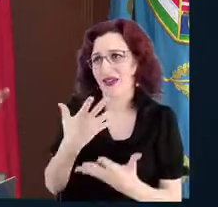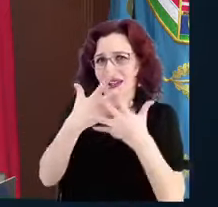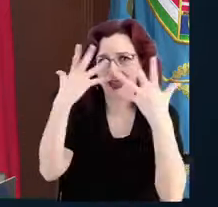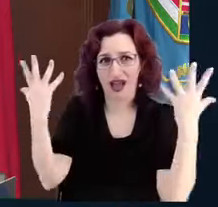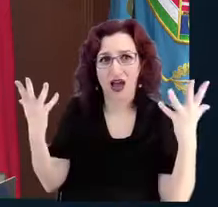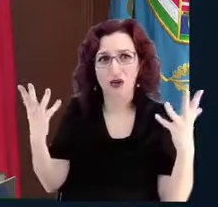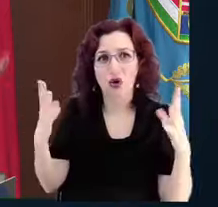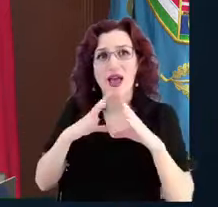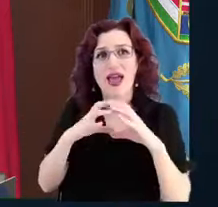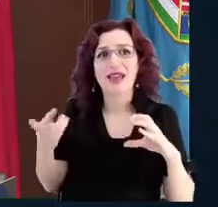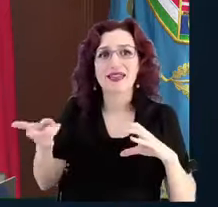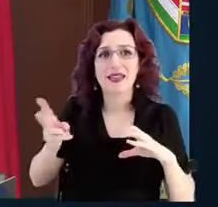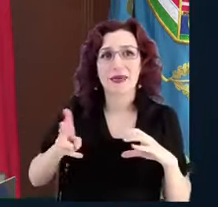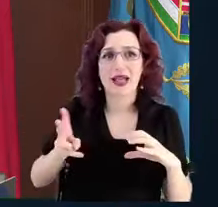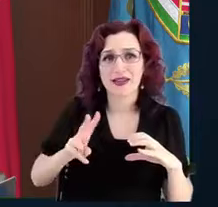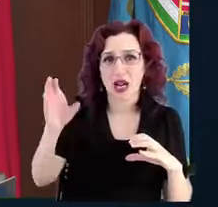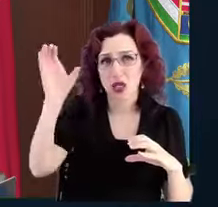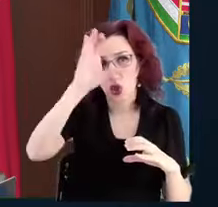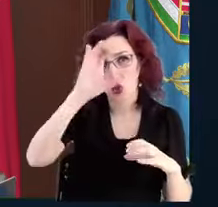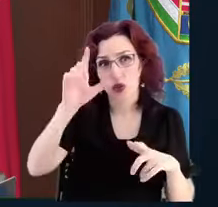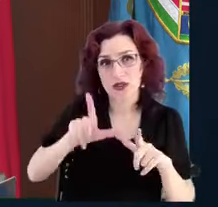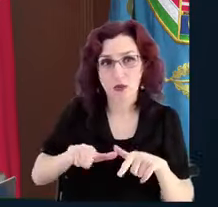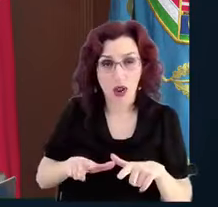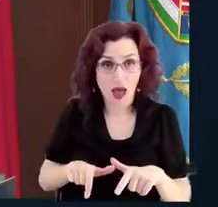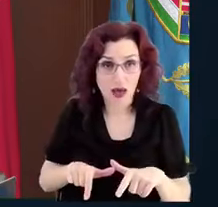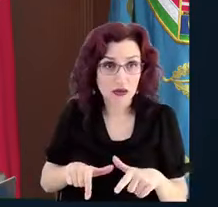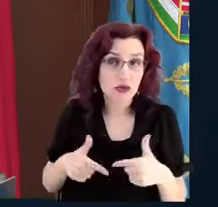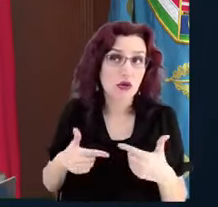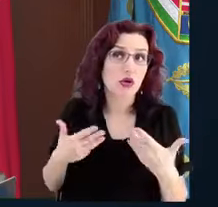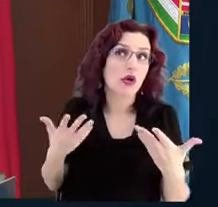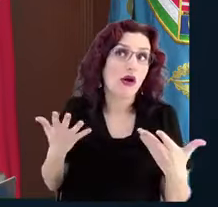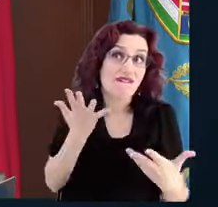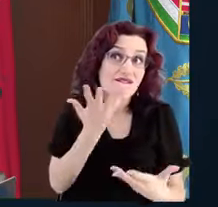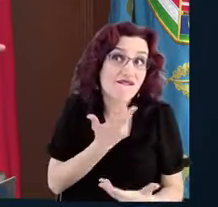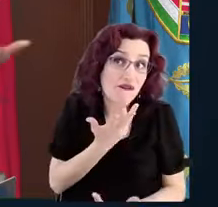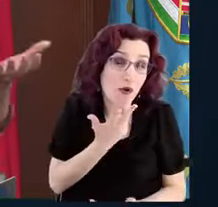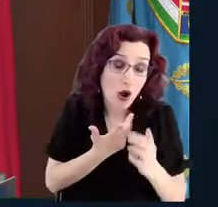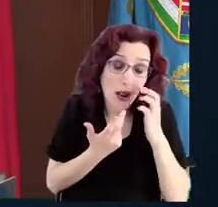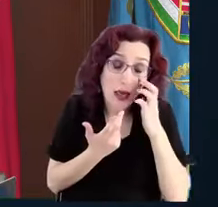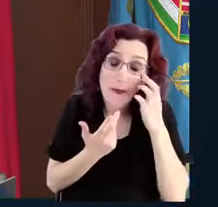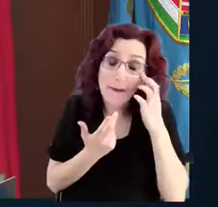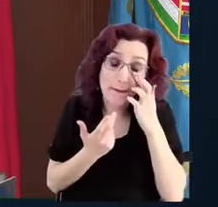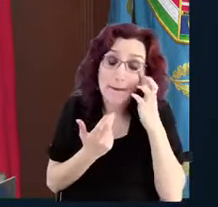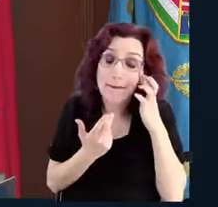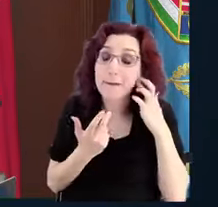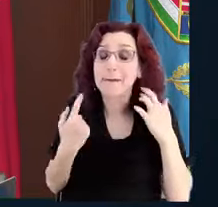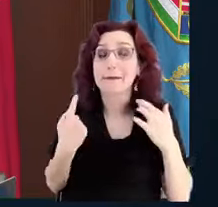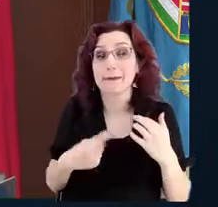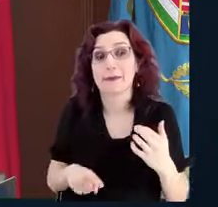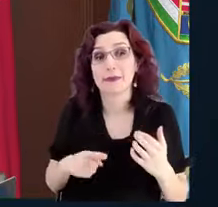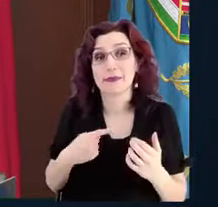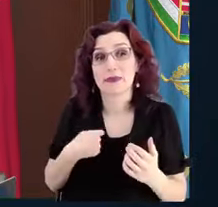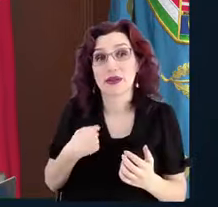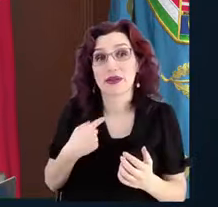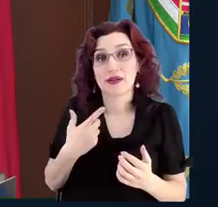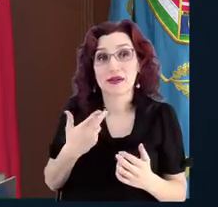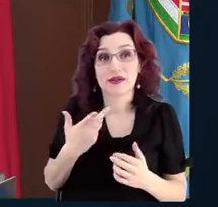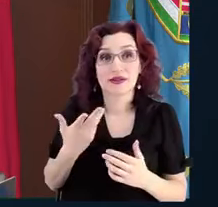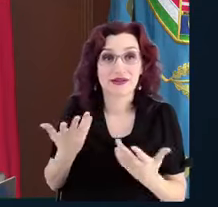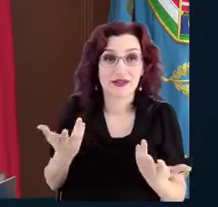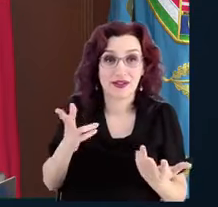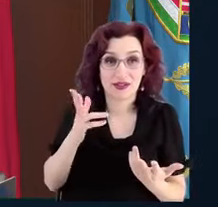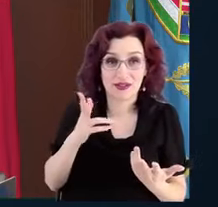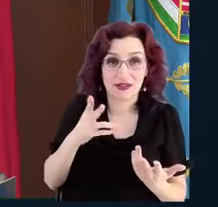del lazio ambisce e questo almeno nelle intenzioni di chi in qualche modo per la pattern la metà del cielo che